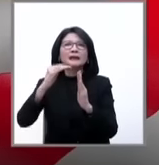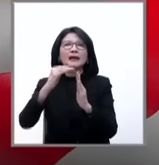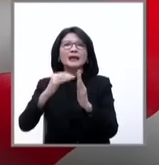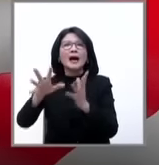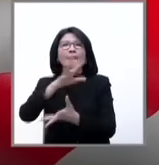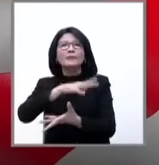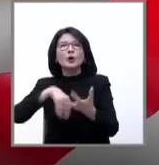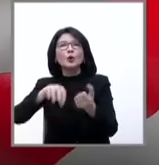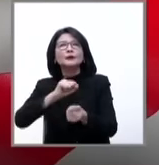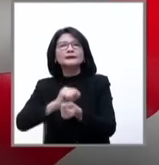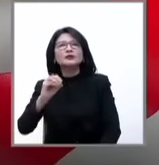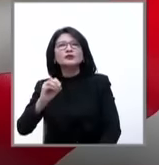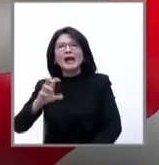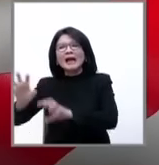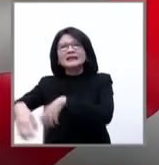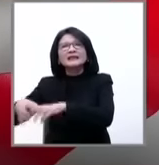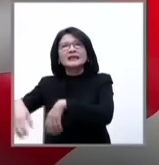iklim